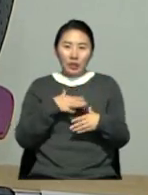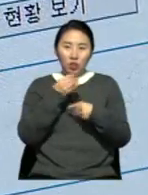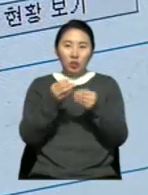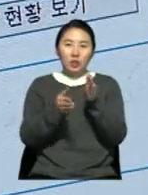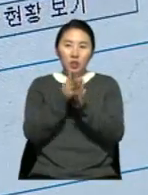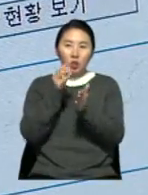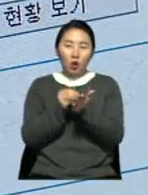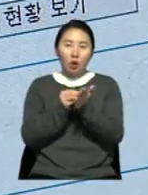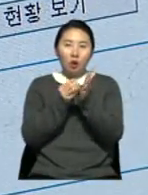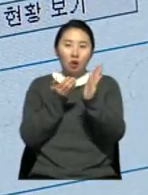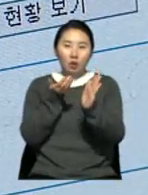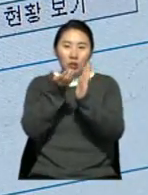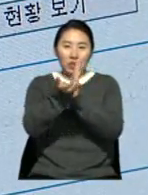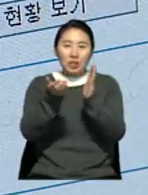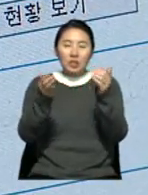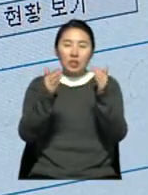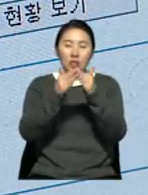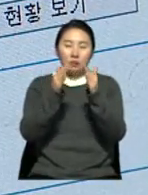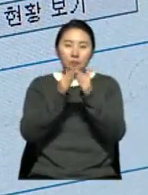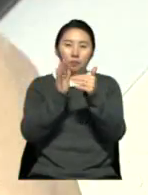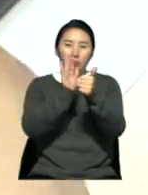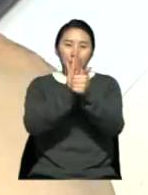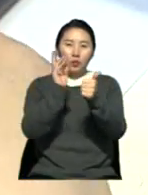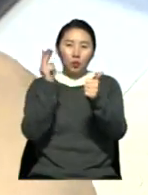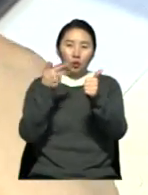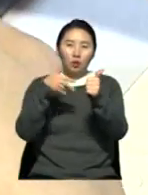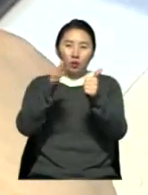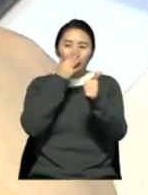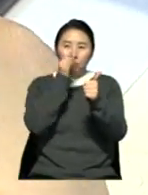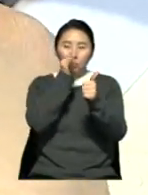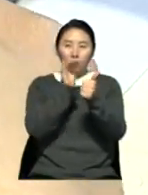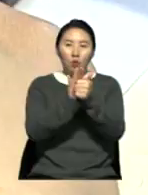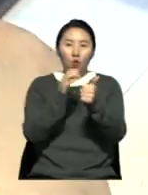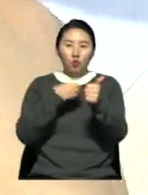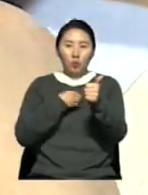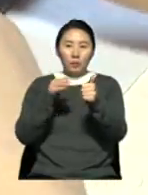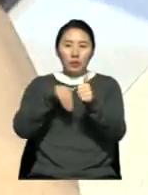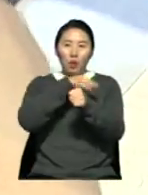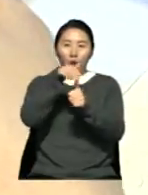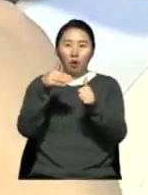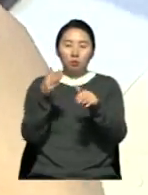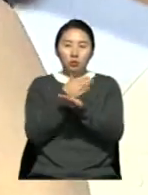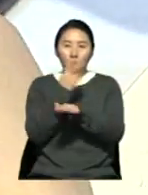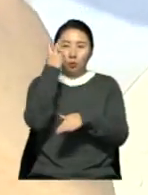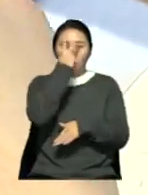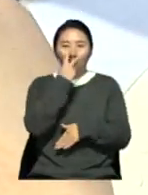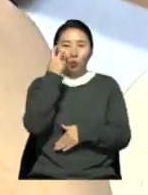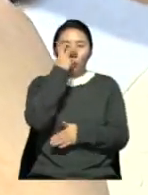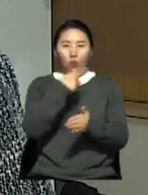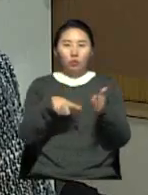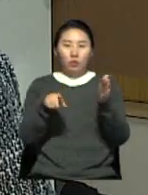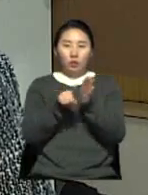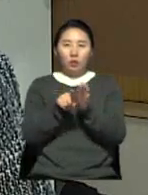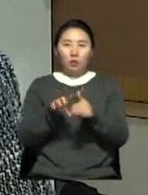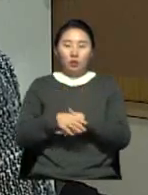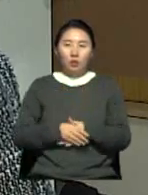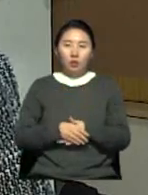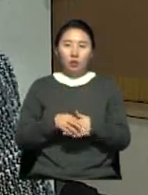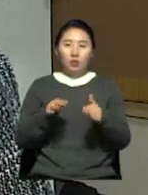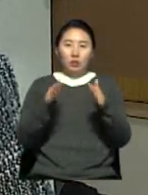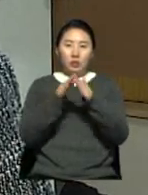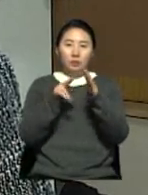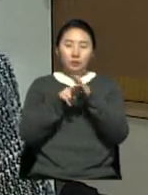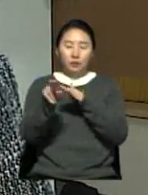들어가거나 집에 귀가할 수 있도록 지원합니다 혹시 모를 위험한 상황으로부터 보호해 주기 위해서입니다 아 추